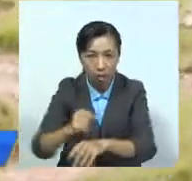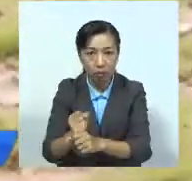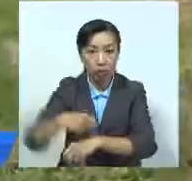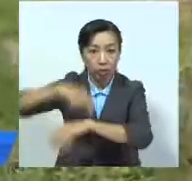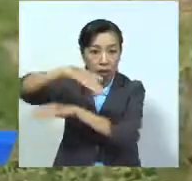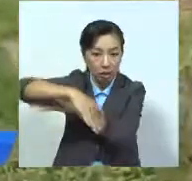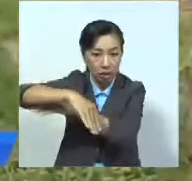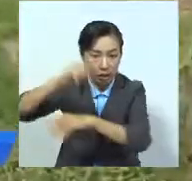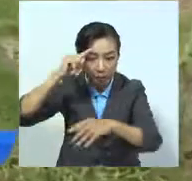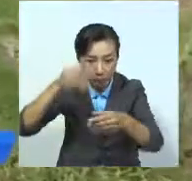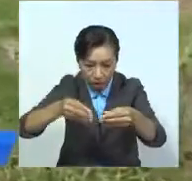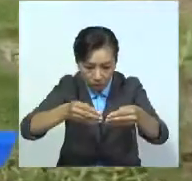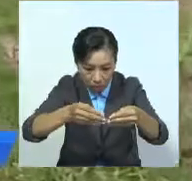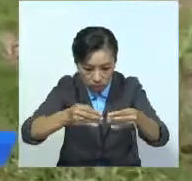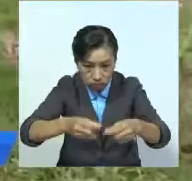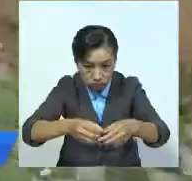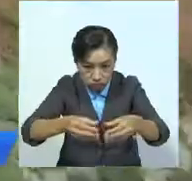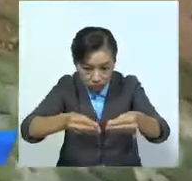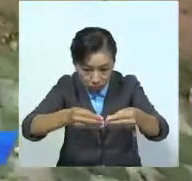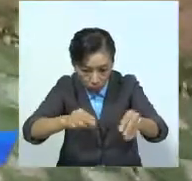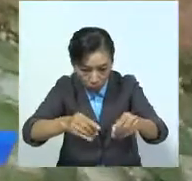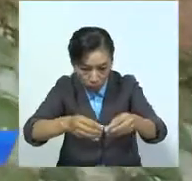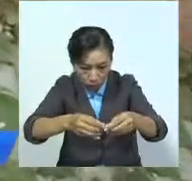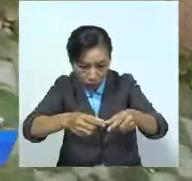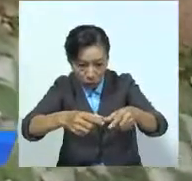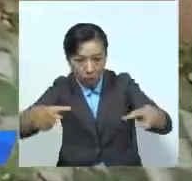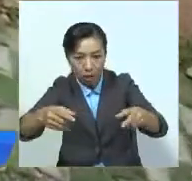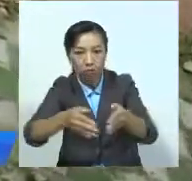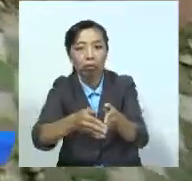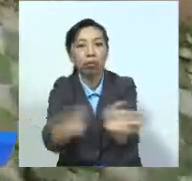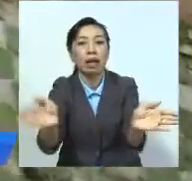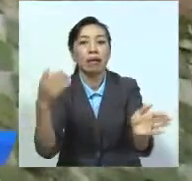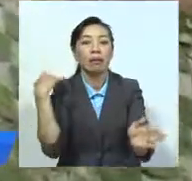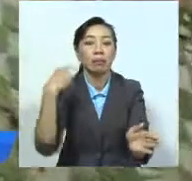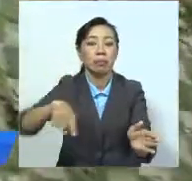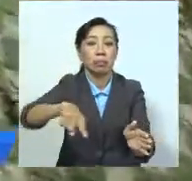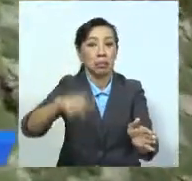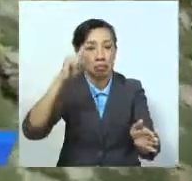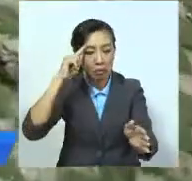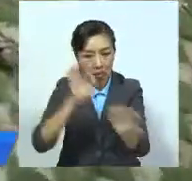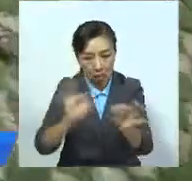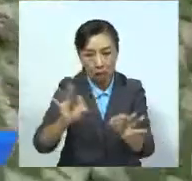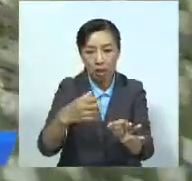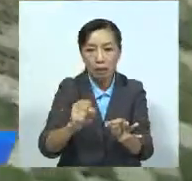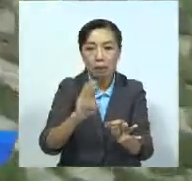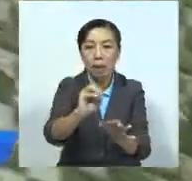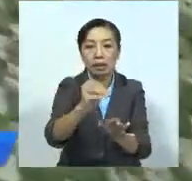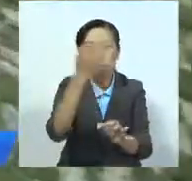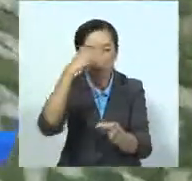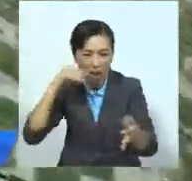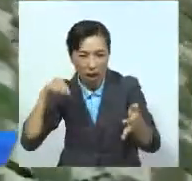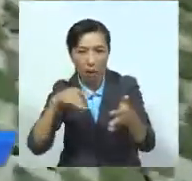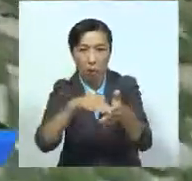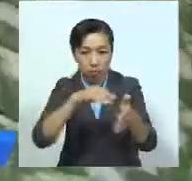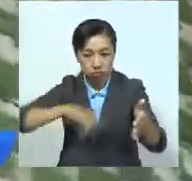าถึงช่วงเย็นเนี่ยรอยรั่วก็เริ่มมีขนาดใหญ่มากขึ้นแล้วก็ขาดออกจากกันมีความกว้างประมาณ10เมตรเนื่องจากแรงดัน